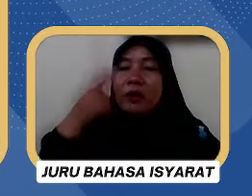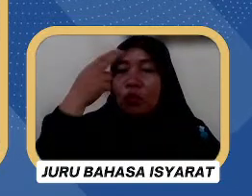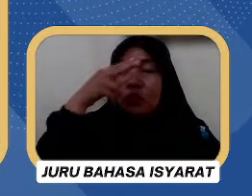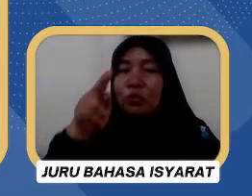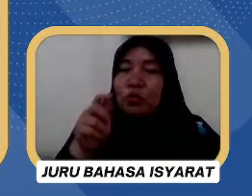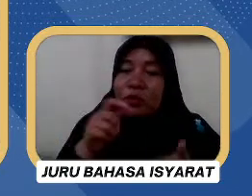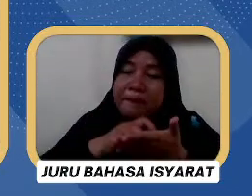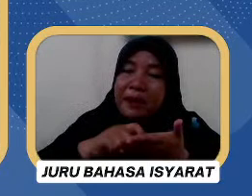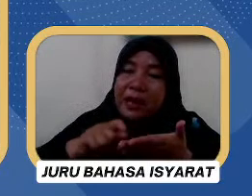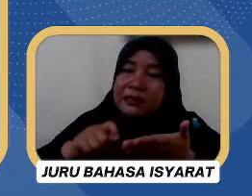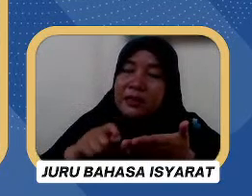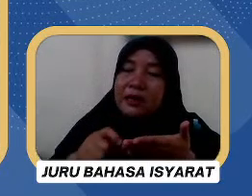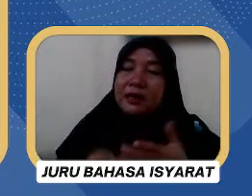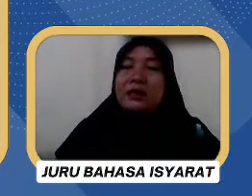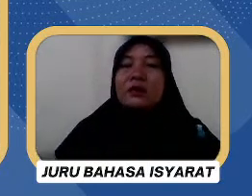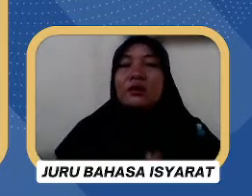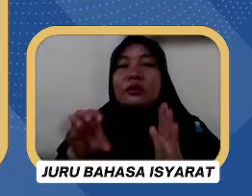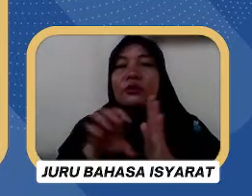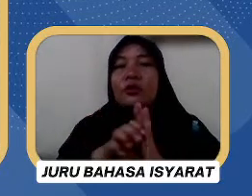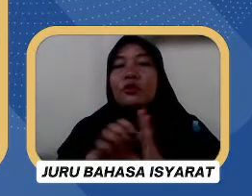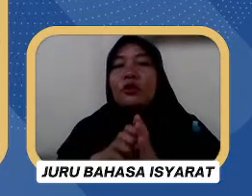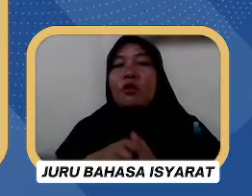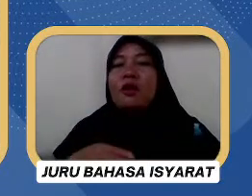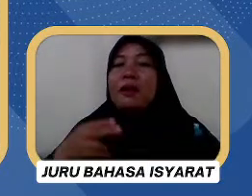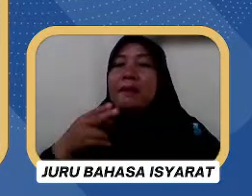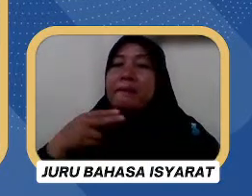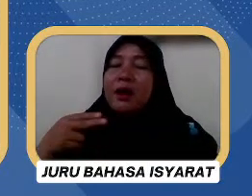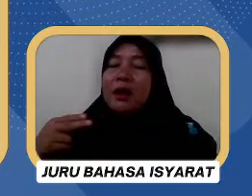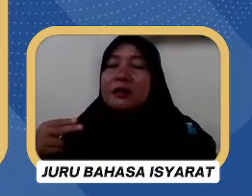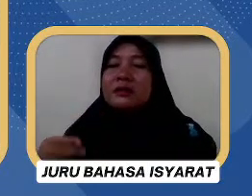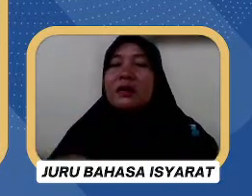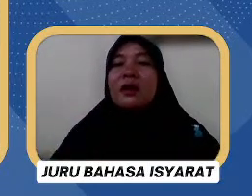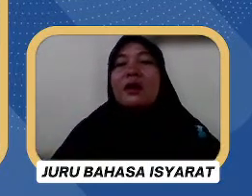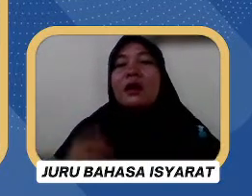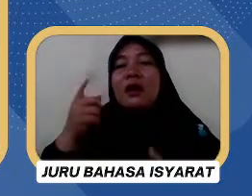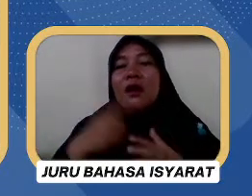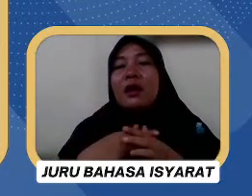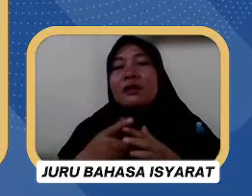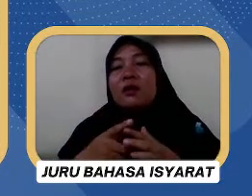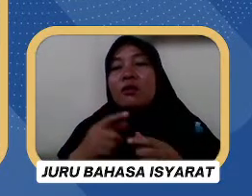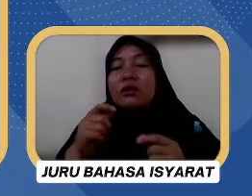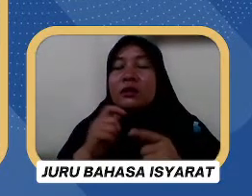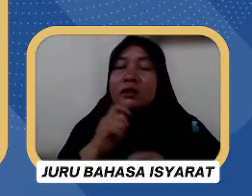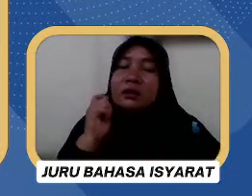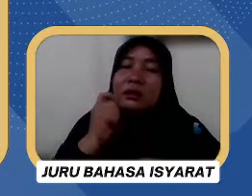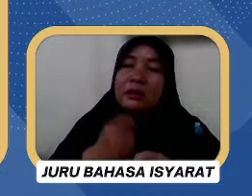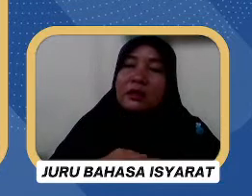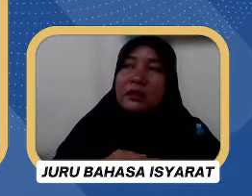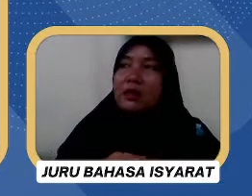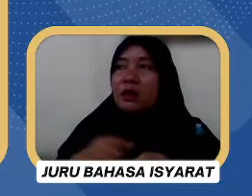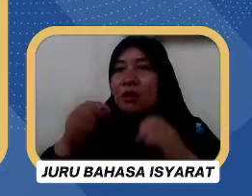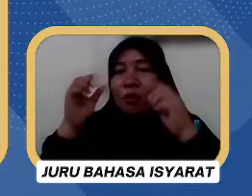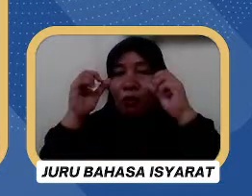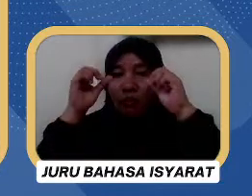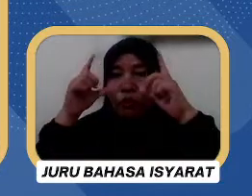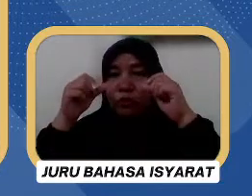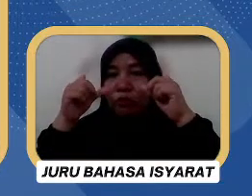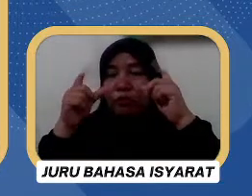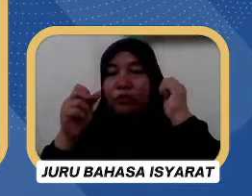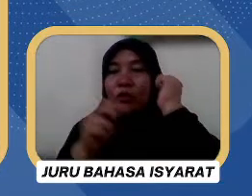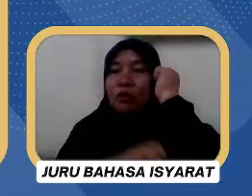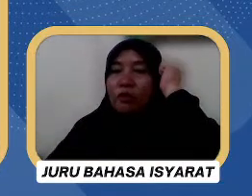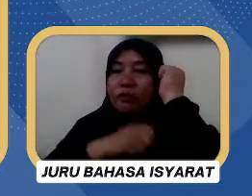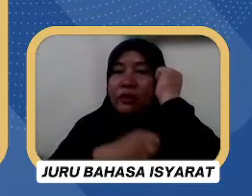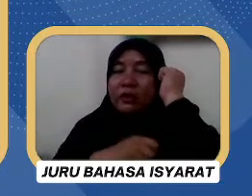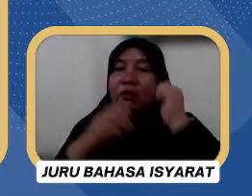bahasa. Saya sangat tertarik tentang fotografi. Saya sangat tertarik bagaimana mempelajari penulisan sebuah karya tulis. Dan itu semuanya